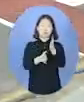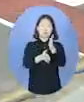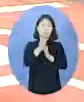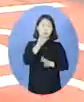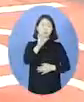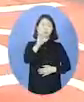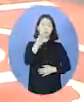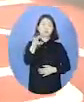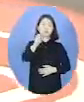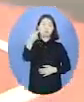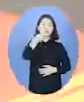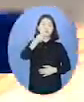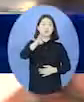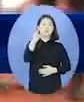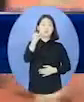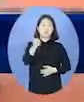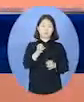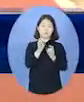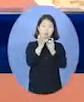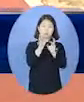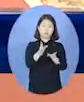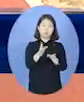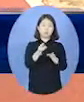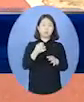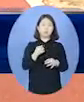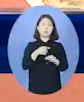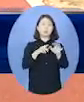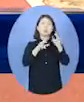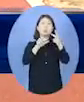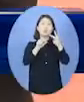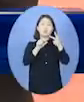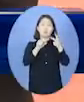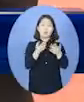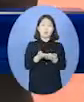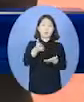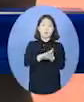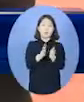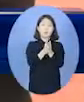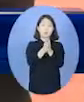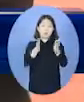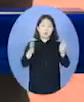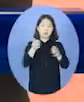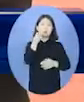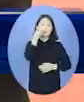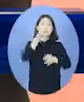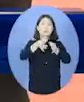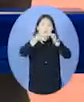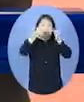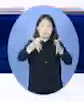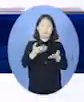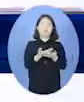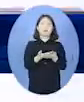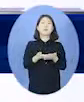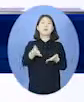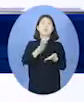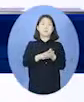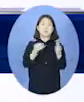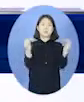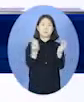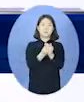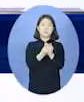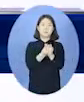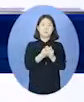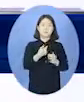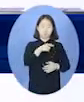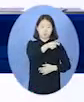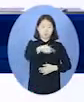곳이었는데요. 시는 3억 2,300만 원의 예산을 투입해 지난 7월 개선공사를 착공하고 3개월 만에